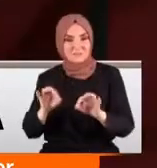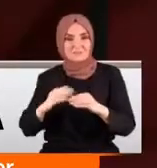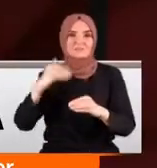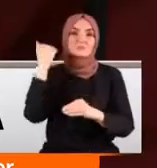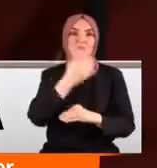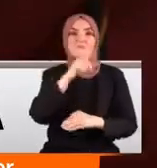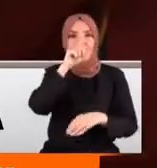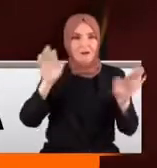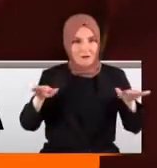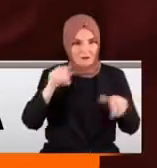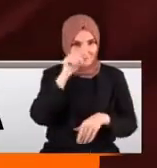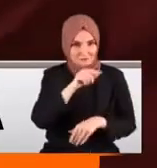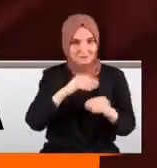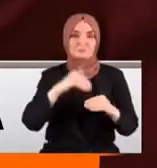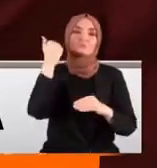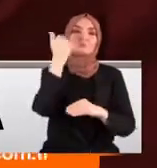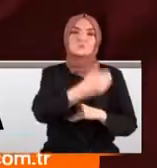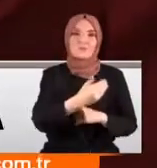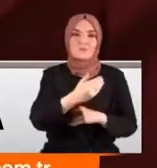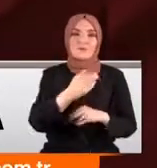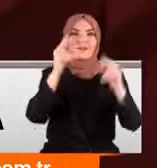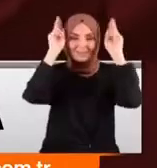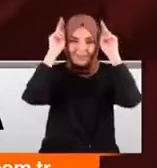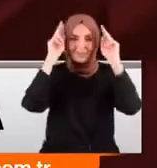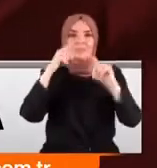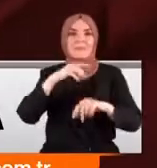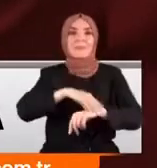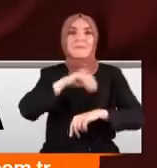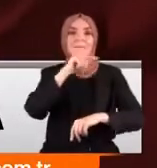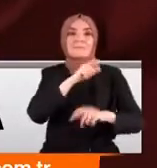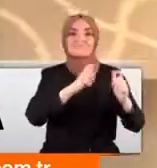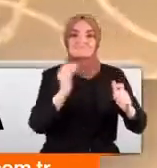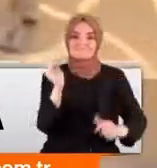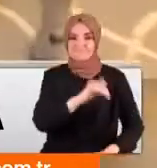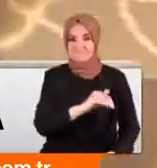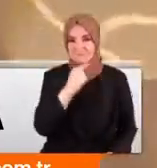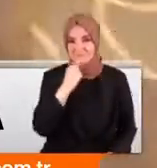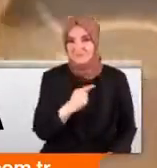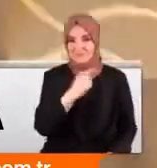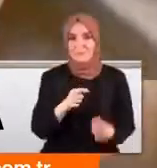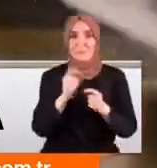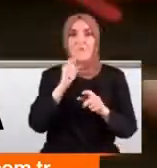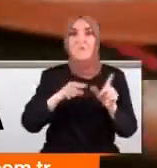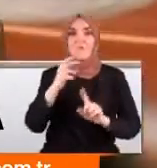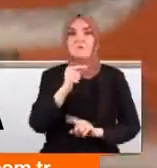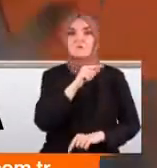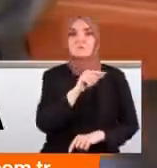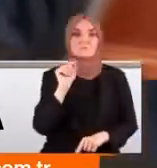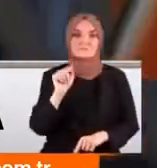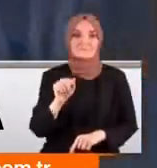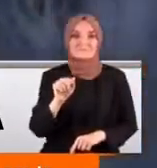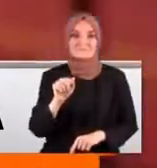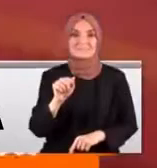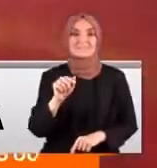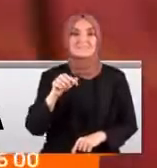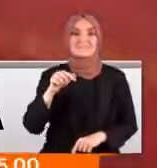Yalnız maskesi yok. Sakin. Devamında kalsın. İnşallah uzun ömürlü olur. Yaşasın böyle. Boji inen yolculara yol vermeyi de ihmal